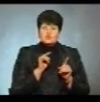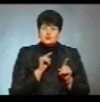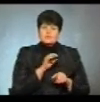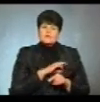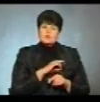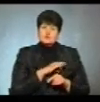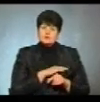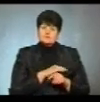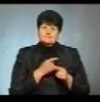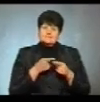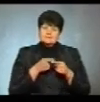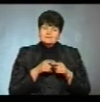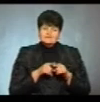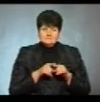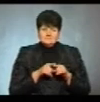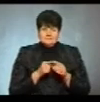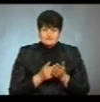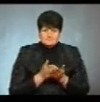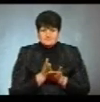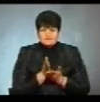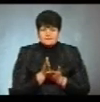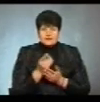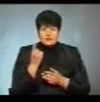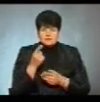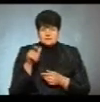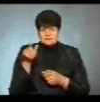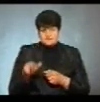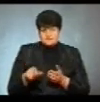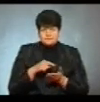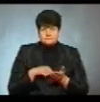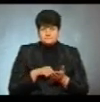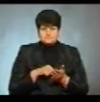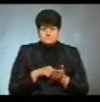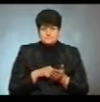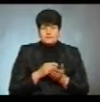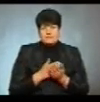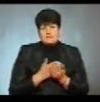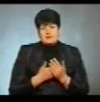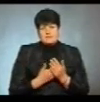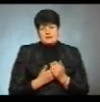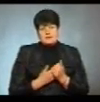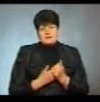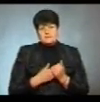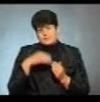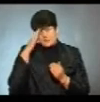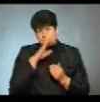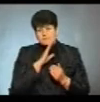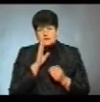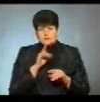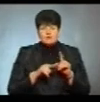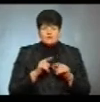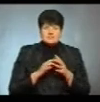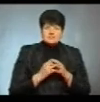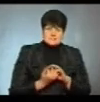використовують політтехнології, тому що один мешканець міста, як правило, має там батьків, родичі в селі, і він є